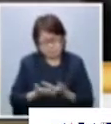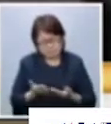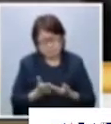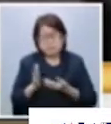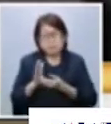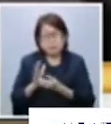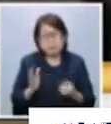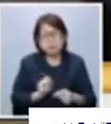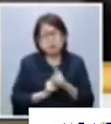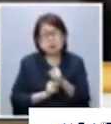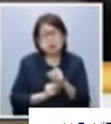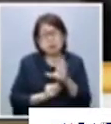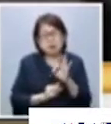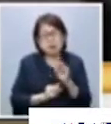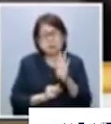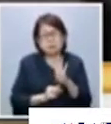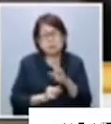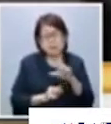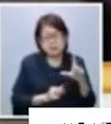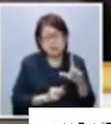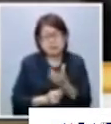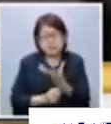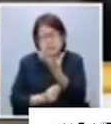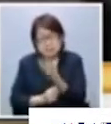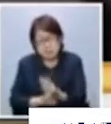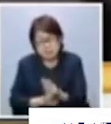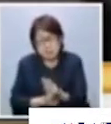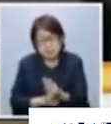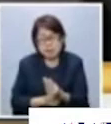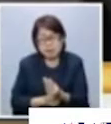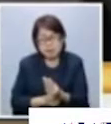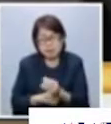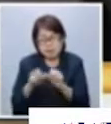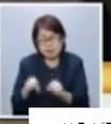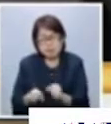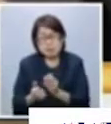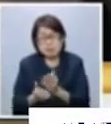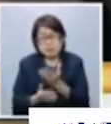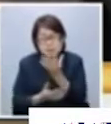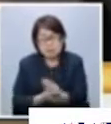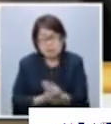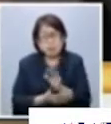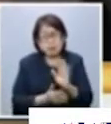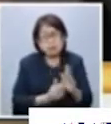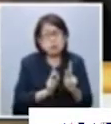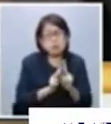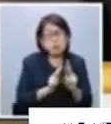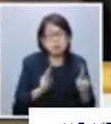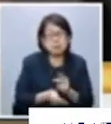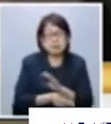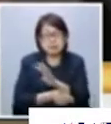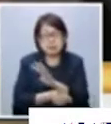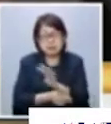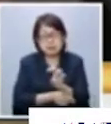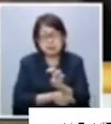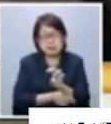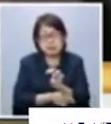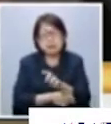194ล้านครับท่านประธานครับเหลือเม็ดเงินอยู่ในเล่มที่เป็นร่างของกรรมการ